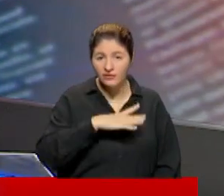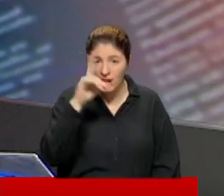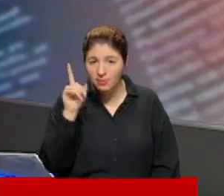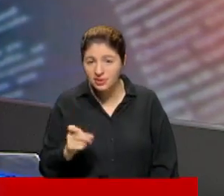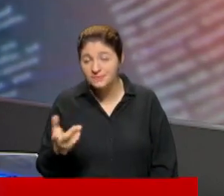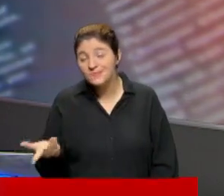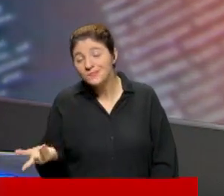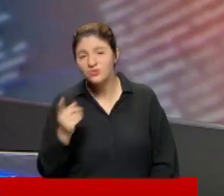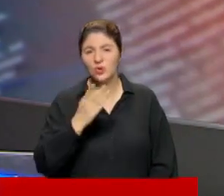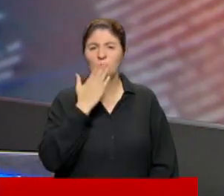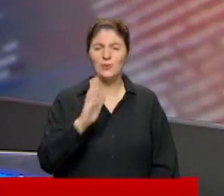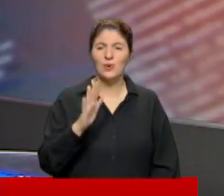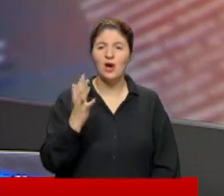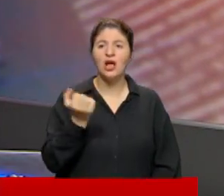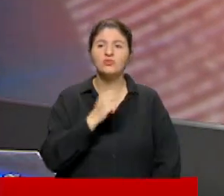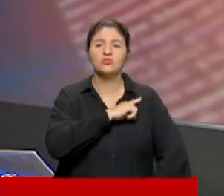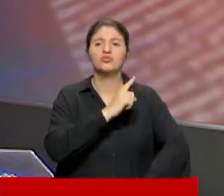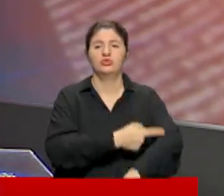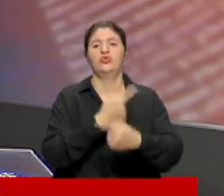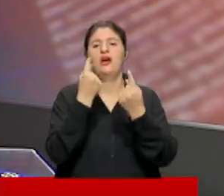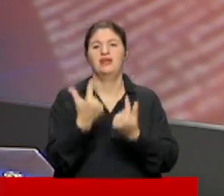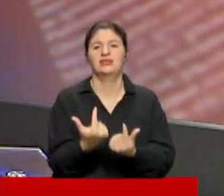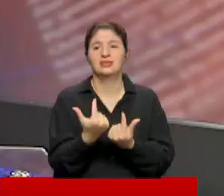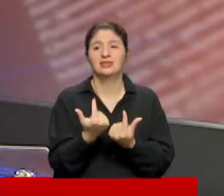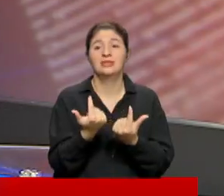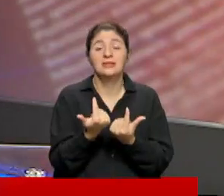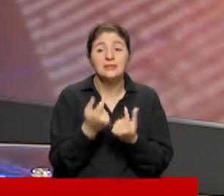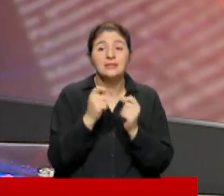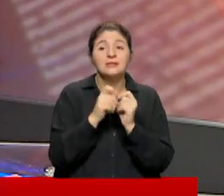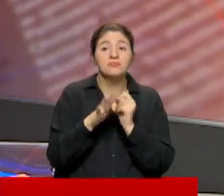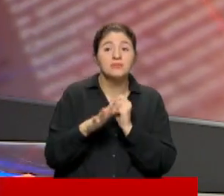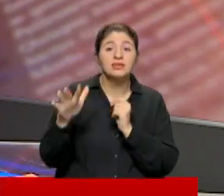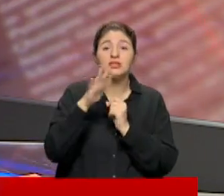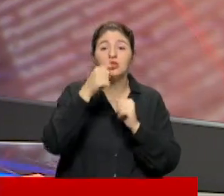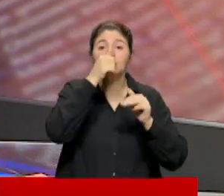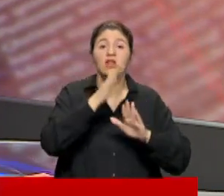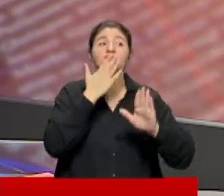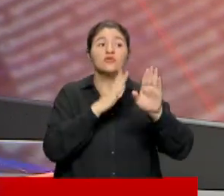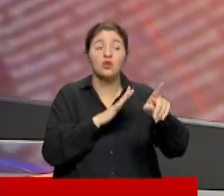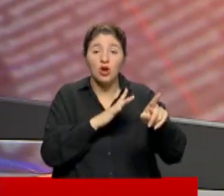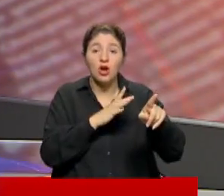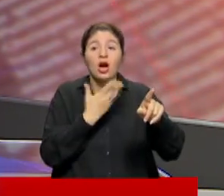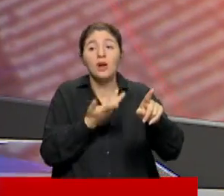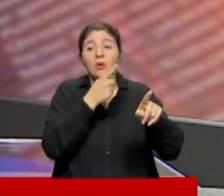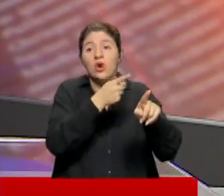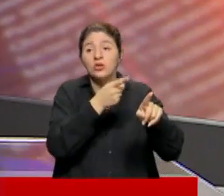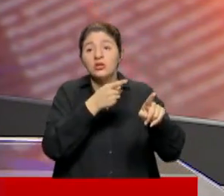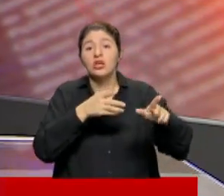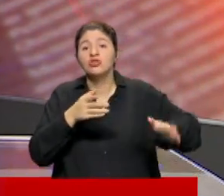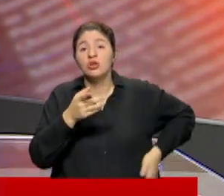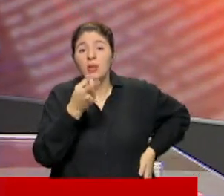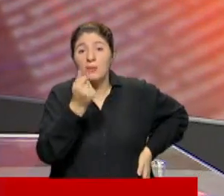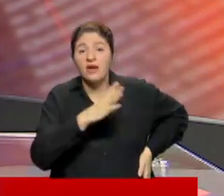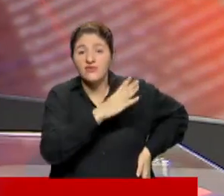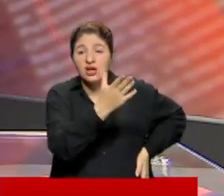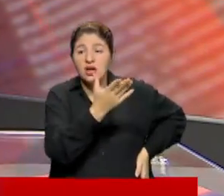İşte o yok alım gücümüz düştüğü için batının doğal gazı yok ama onların da cebinde para